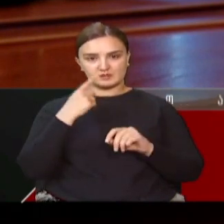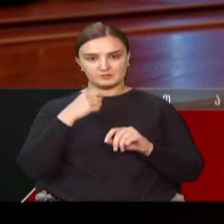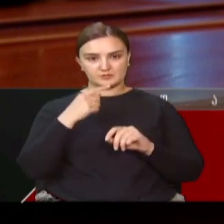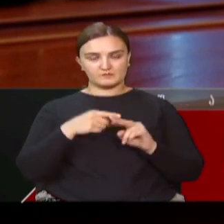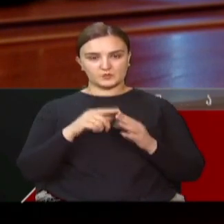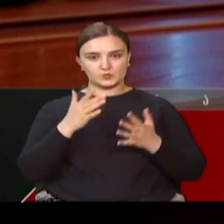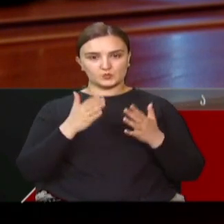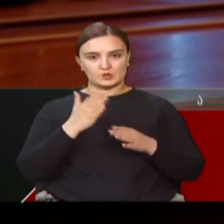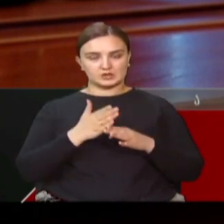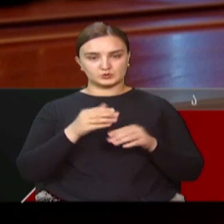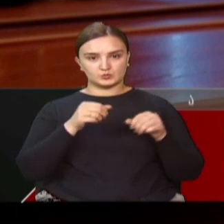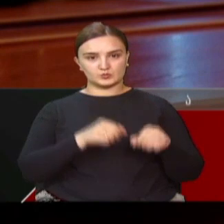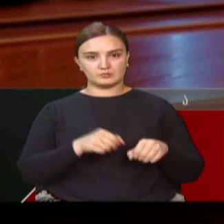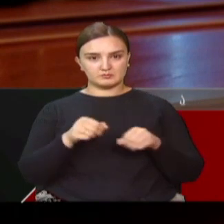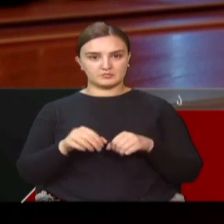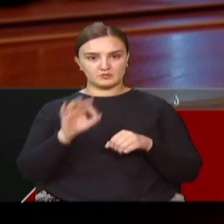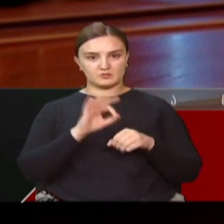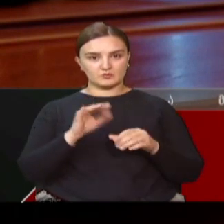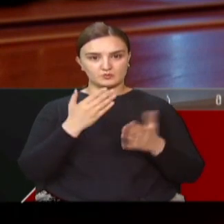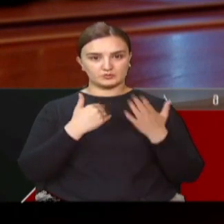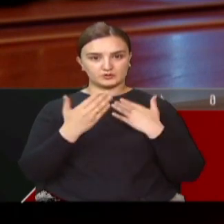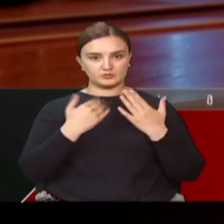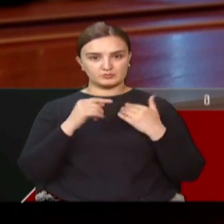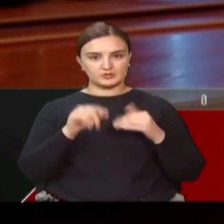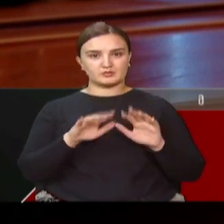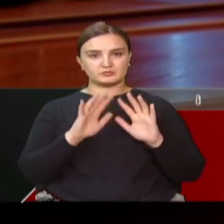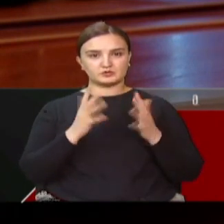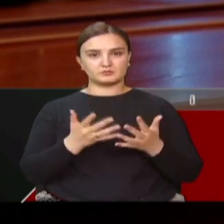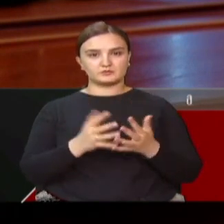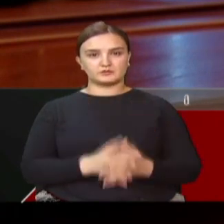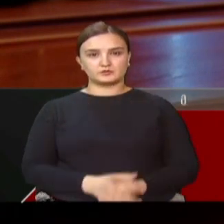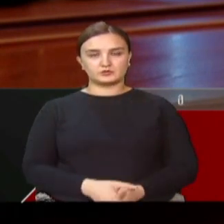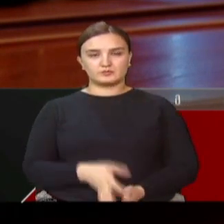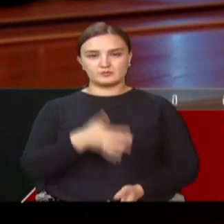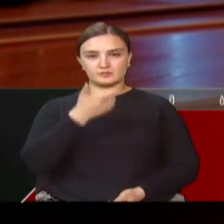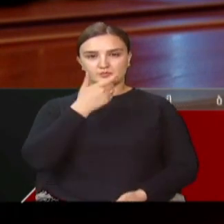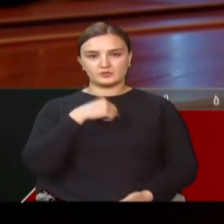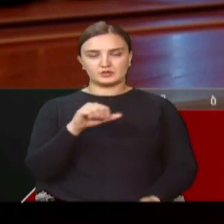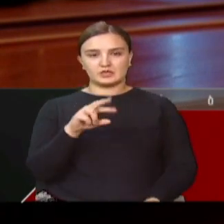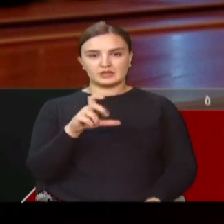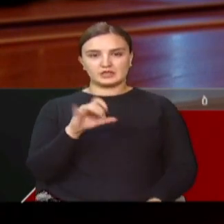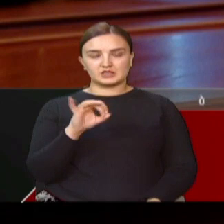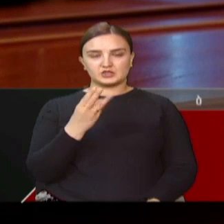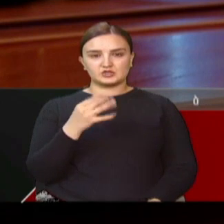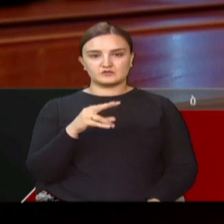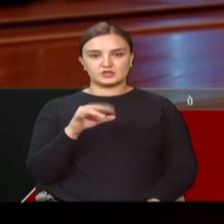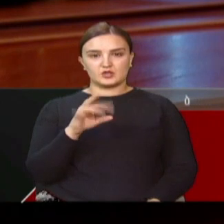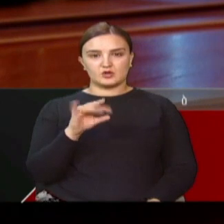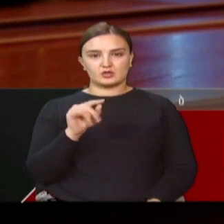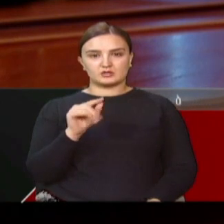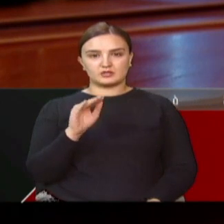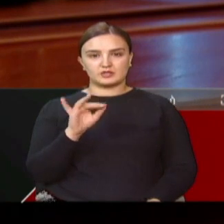უფლებებზე თუ არის საუბარი და ურთიერთობებზე, ამ შემთხვევაში ბატონი ადეიშვილი და ბატონი